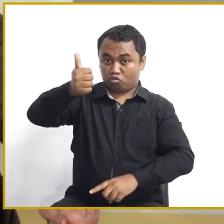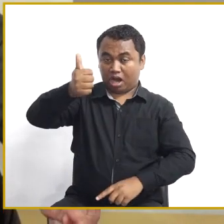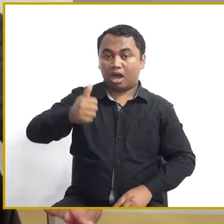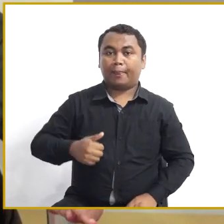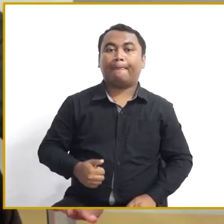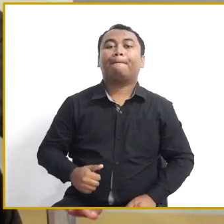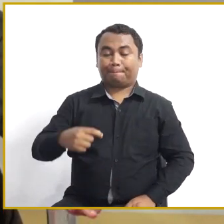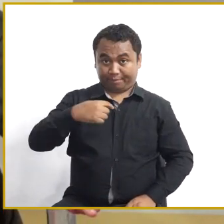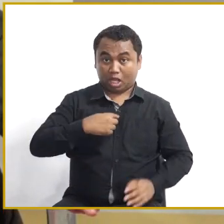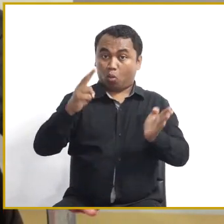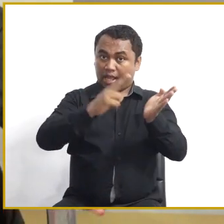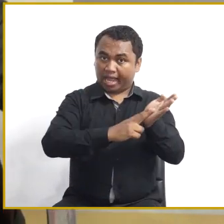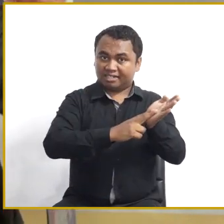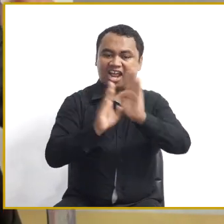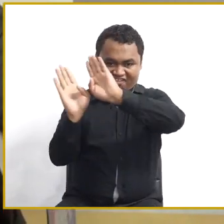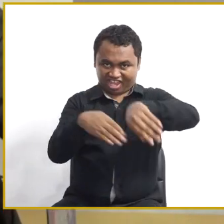le fula,